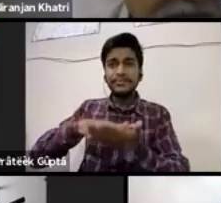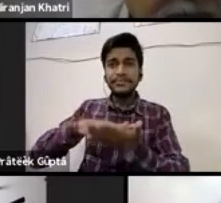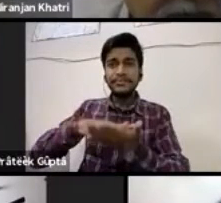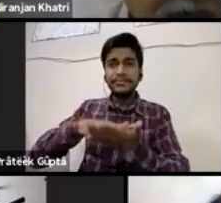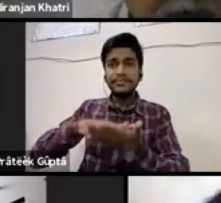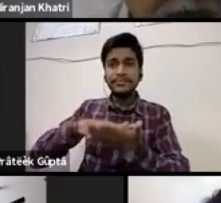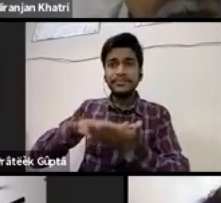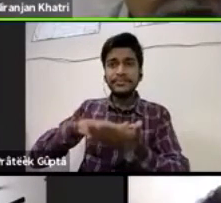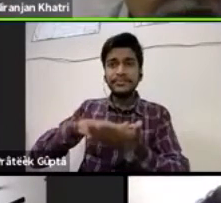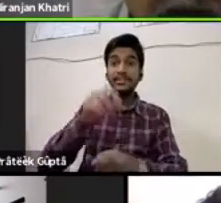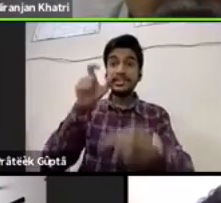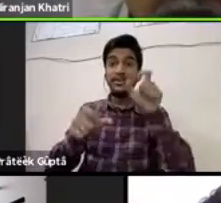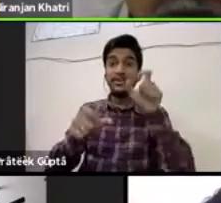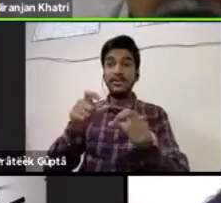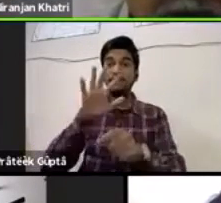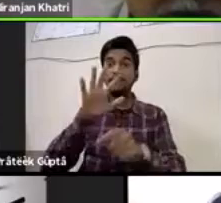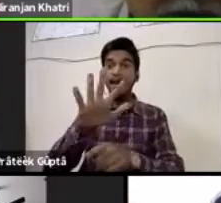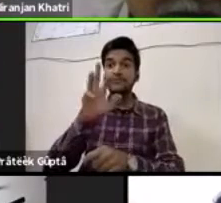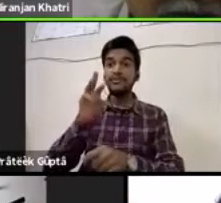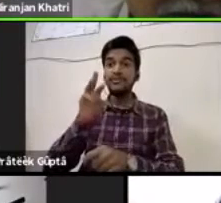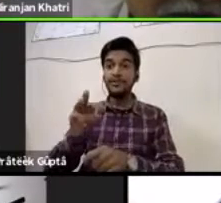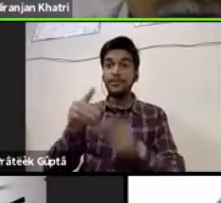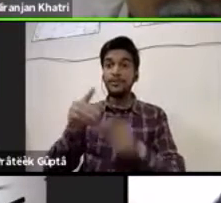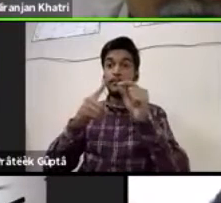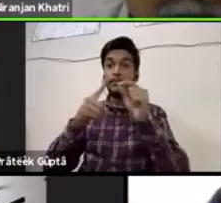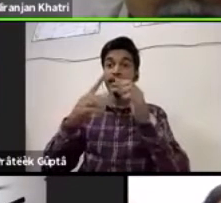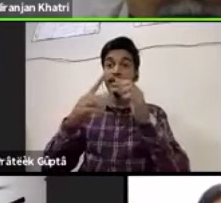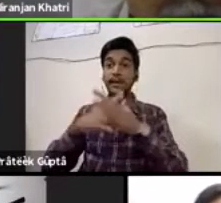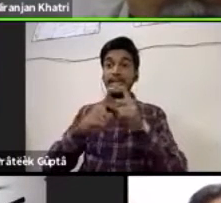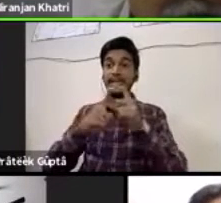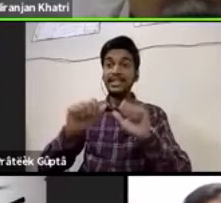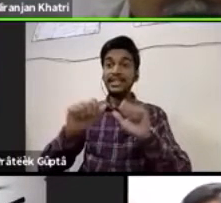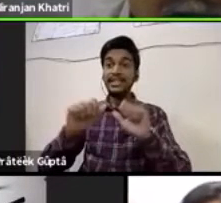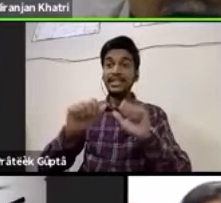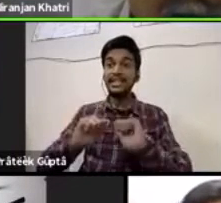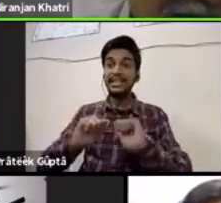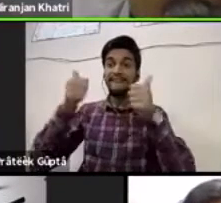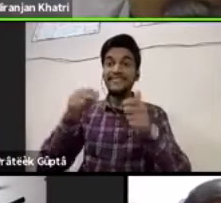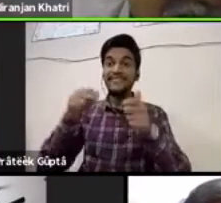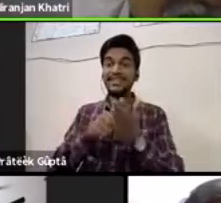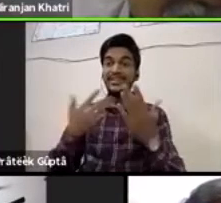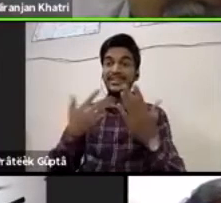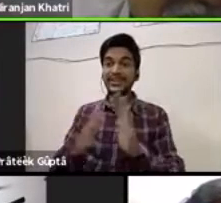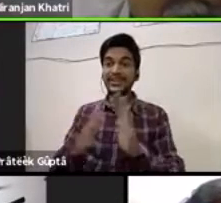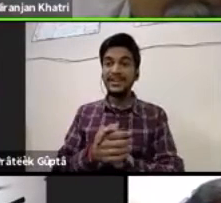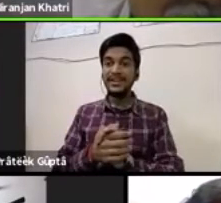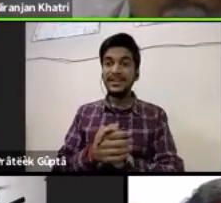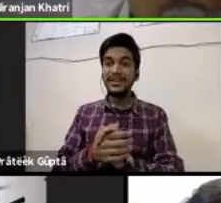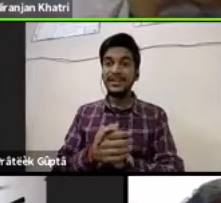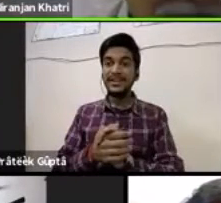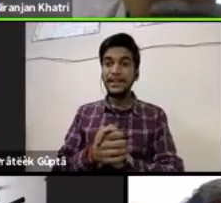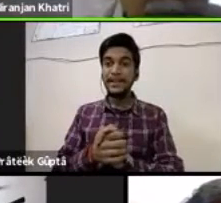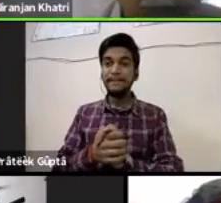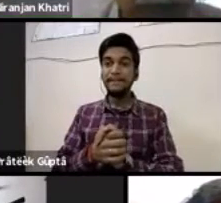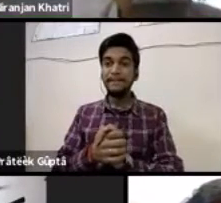विद डिसेबिलिटी। डॉक्टर जसमीर सर काइंडली फिनिश इन 30 सेकंड्स। डॉक्टर जसमीर थैंक यू।